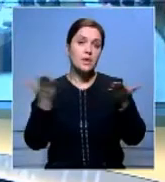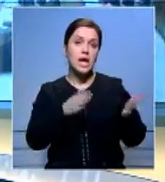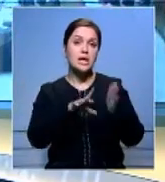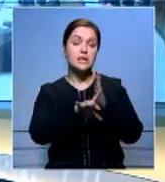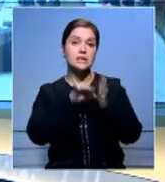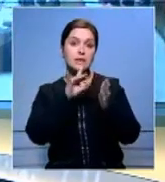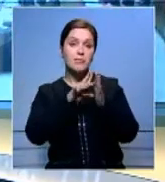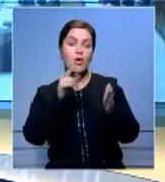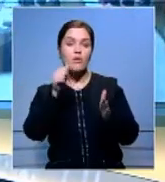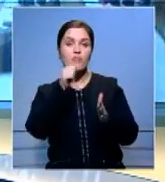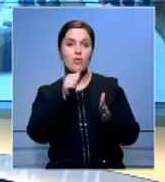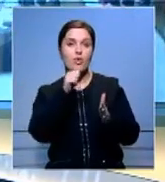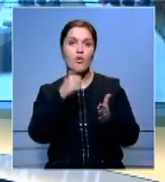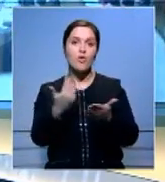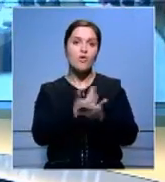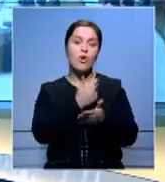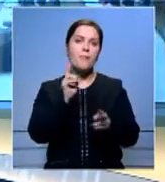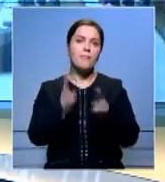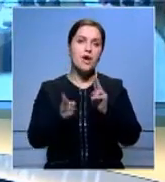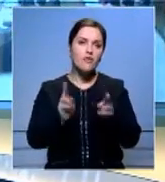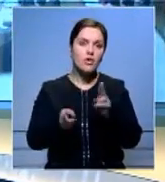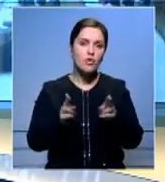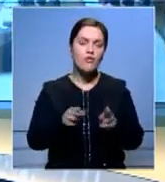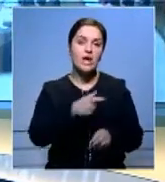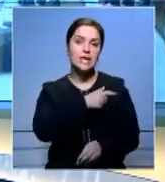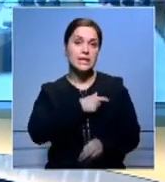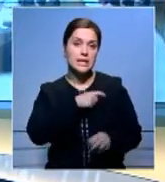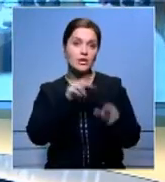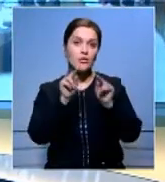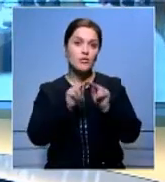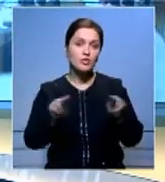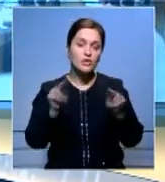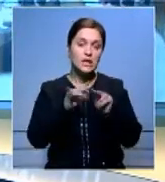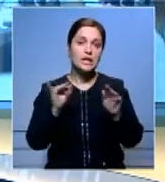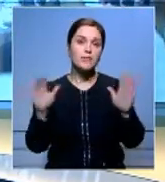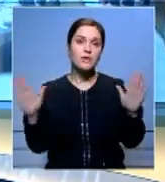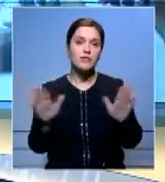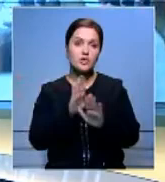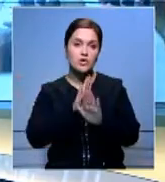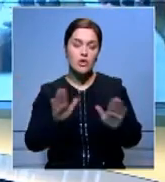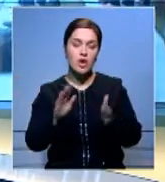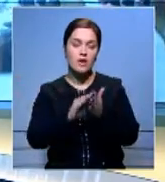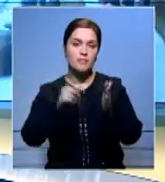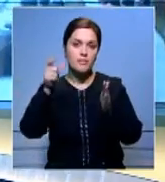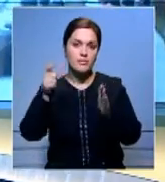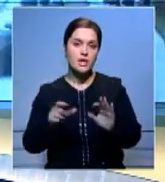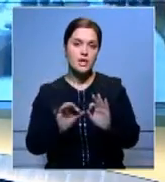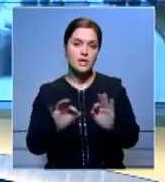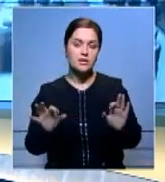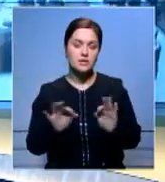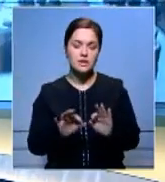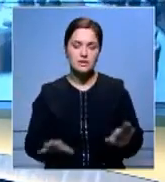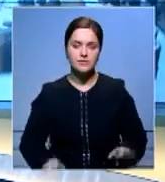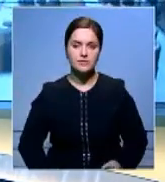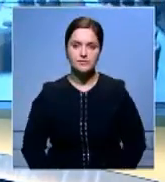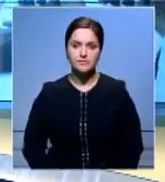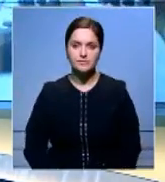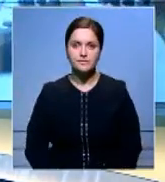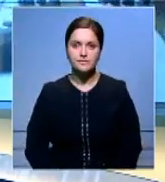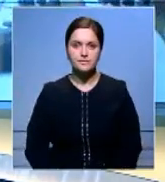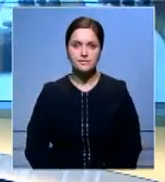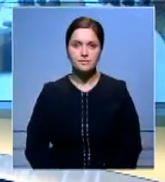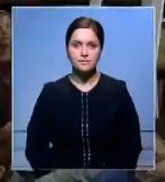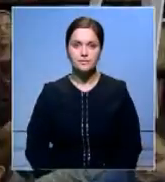депутаты примеряют новые амплуа – поваров, тренеров, учителей, экскурсоводов и даже певцов. Динара Бектурова побывала на празднике.